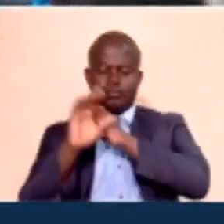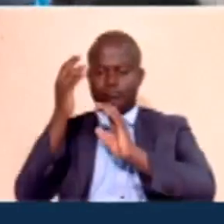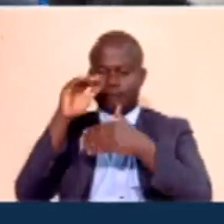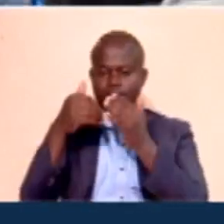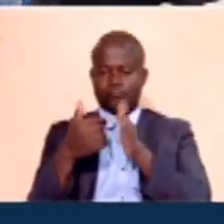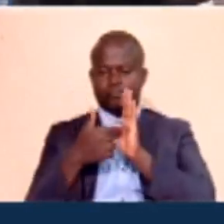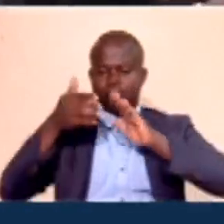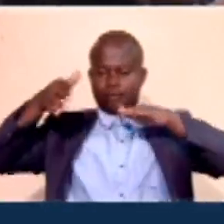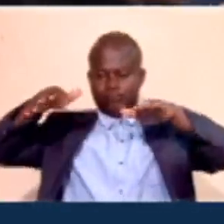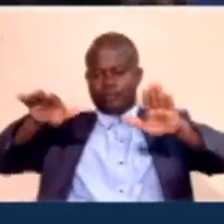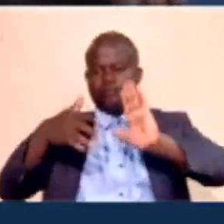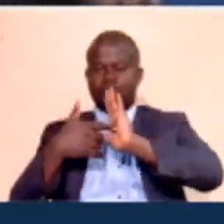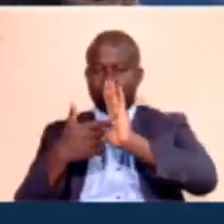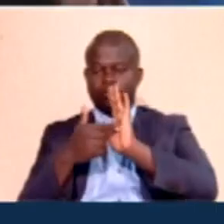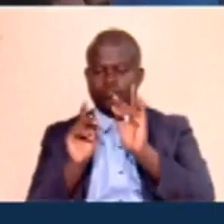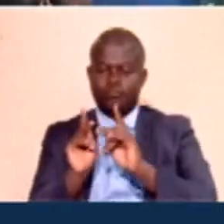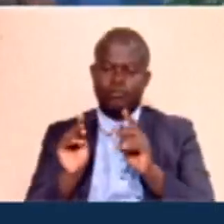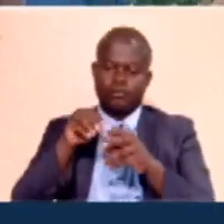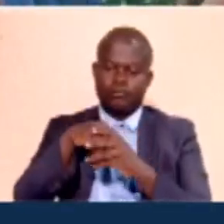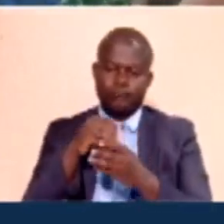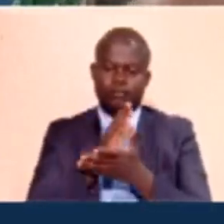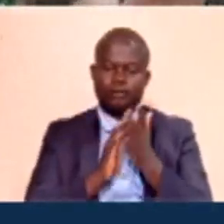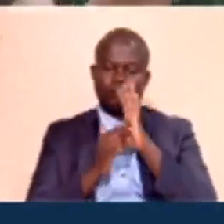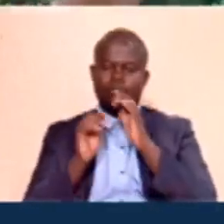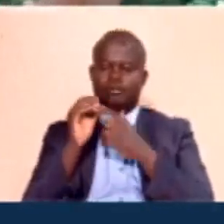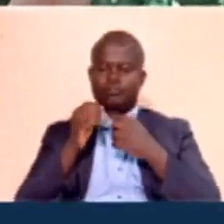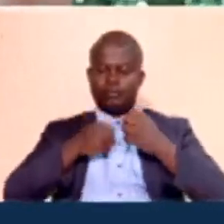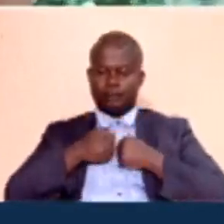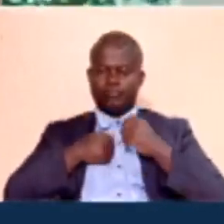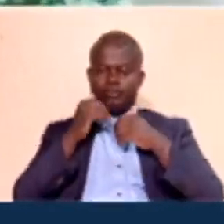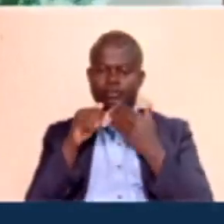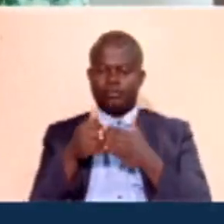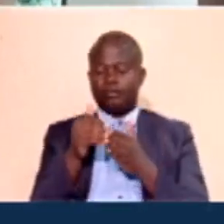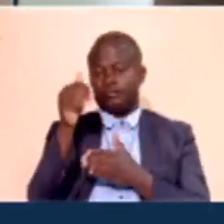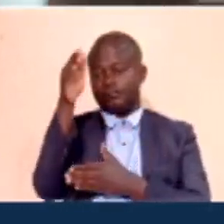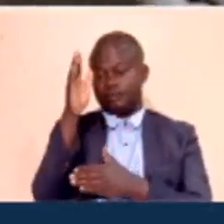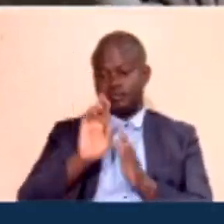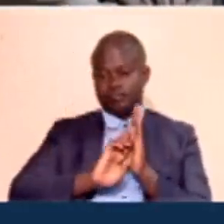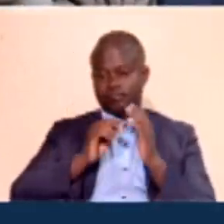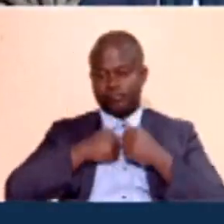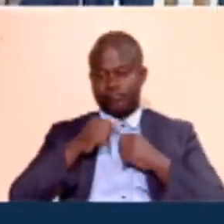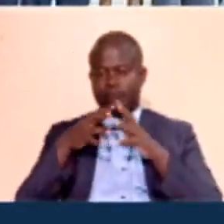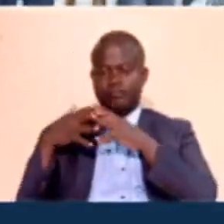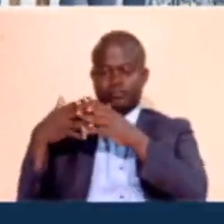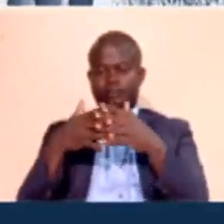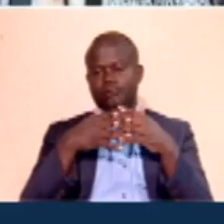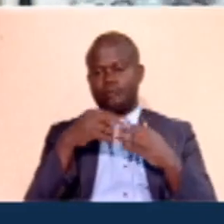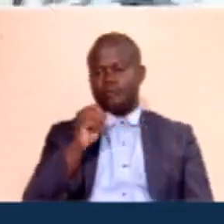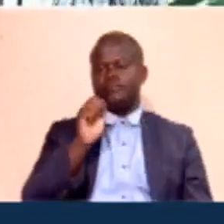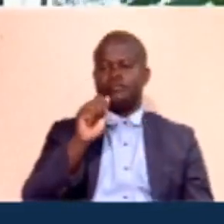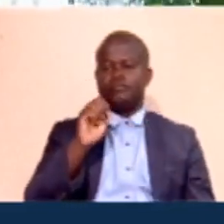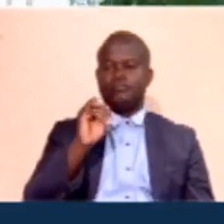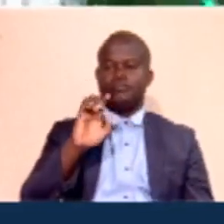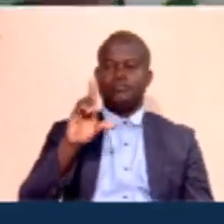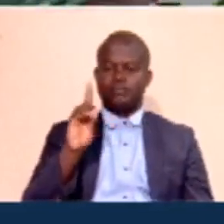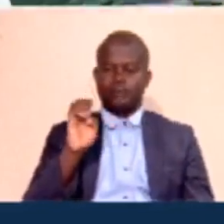byaranzwe n'imbyino no kugaragariza ababyitabiriye bimwe mu biranga umuco nyarwanda. Ambasaderi w'u Rwanda muri Leta Zunze Ubumwe za Amerika Mathilde